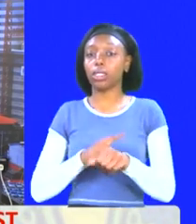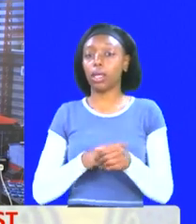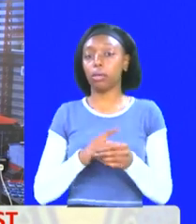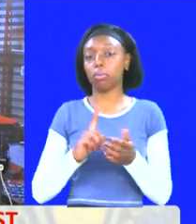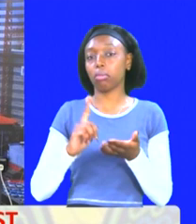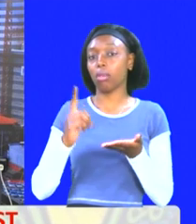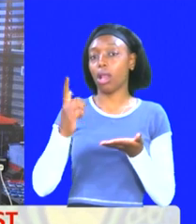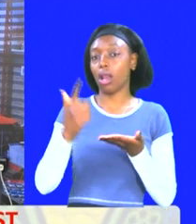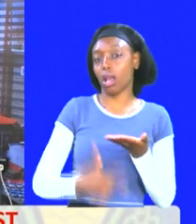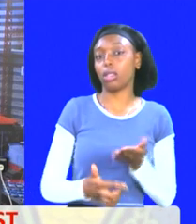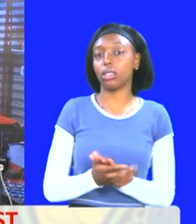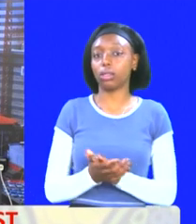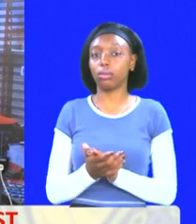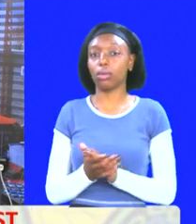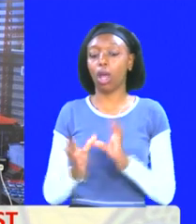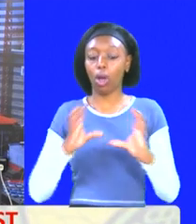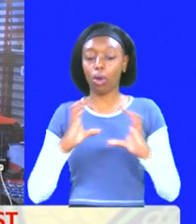us in all our social media platforms.